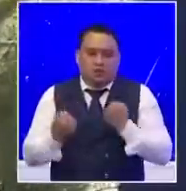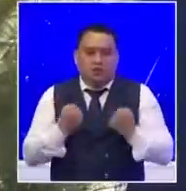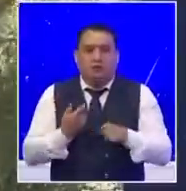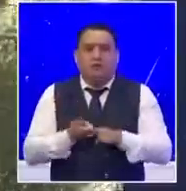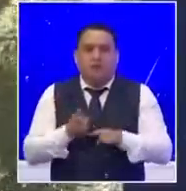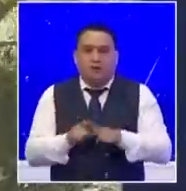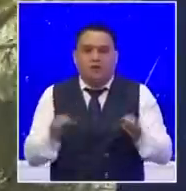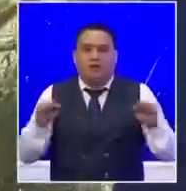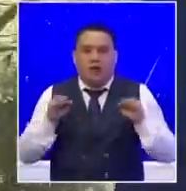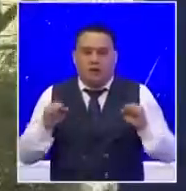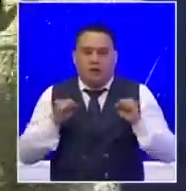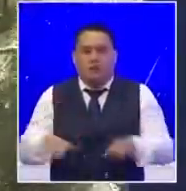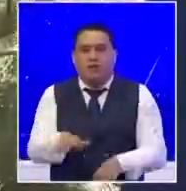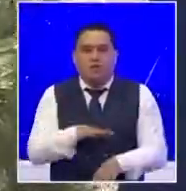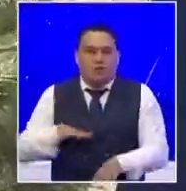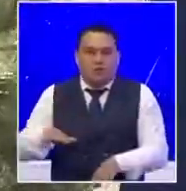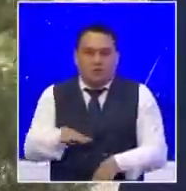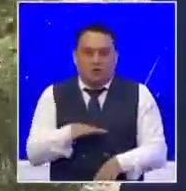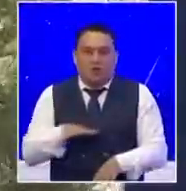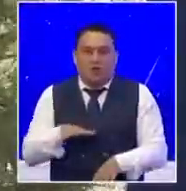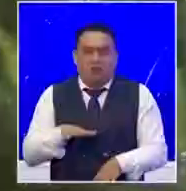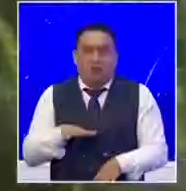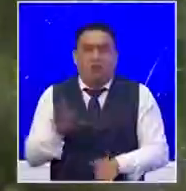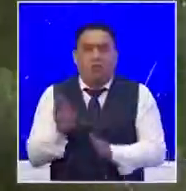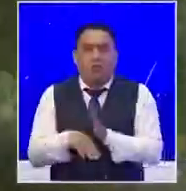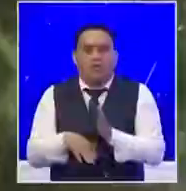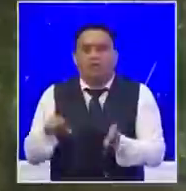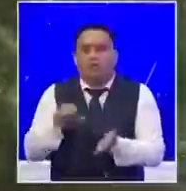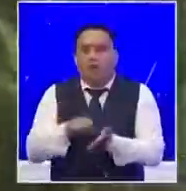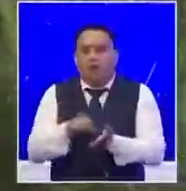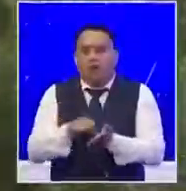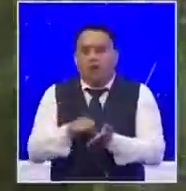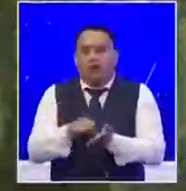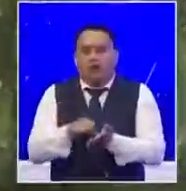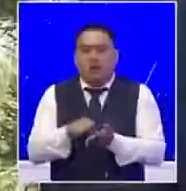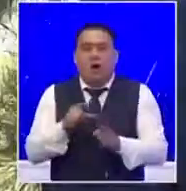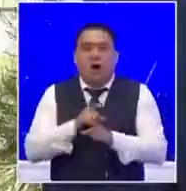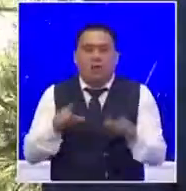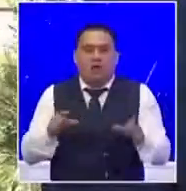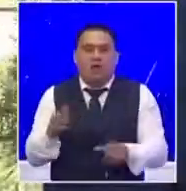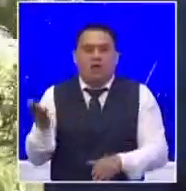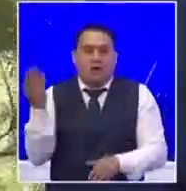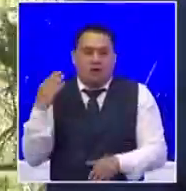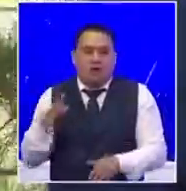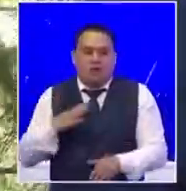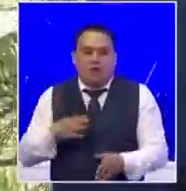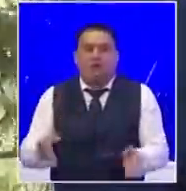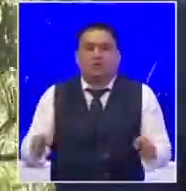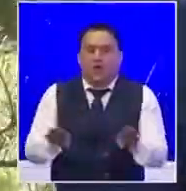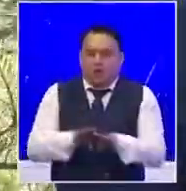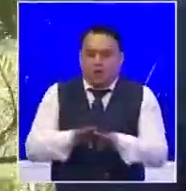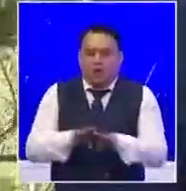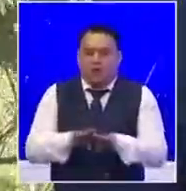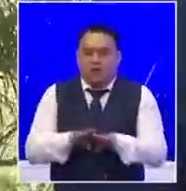этих спортивных площадках без участия зрителей. То есть эти объекты ранее были закрыты,